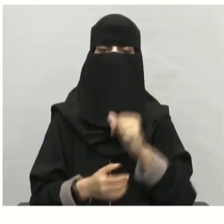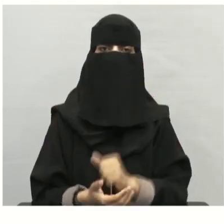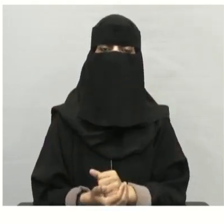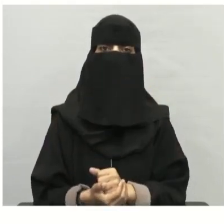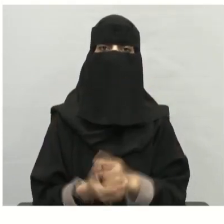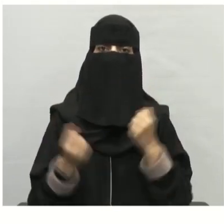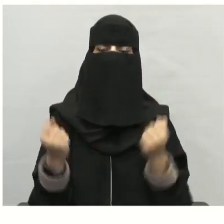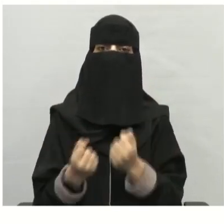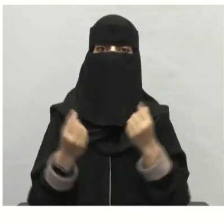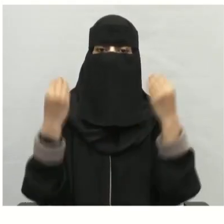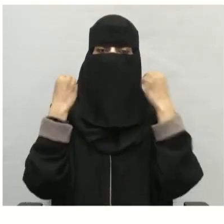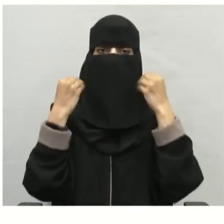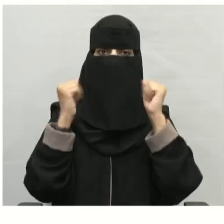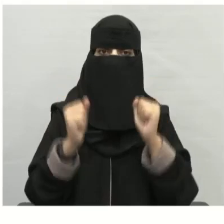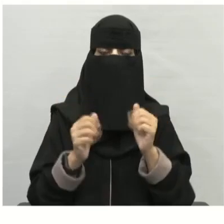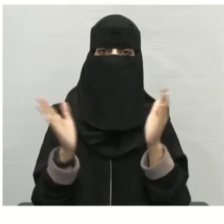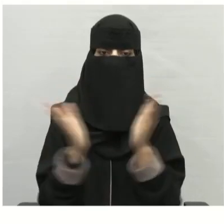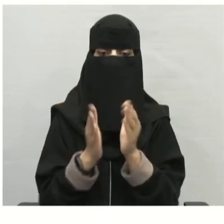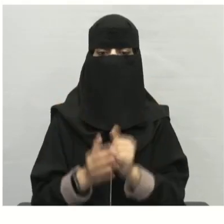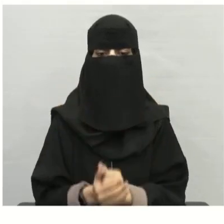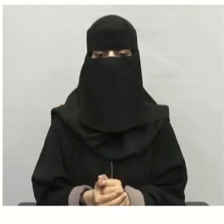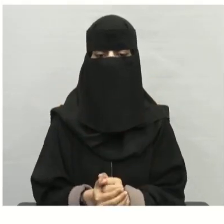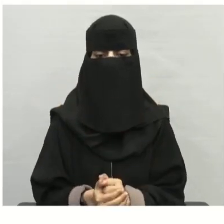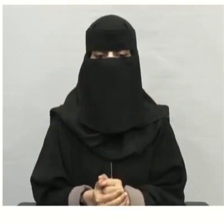دقيقه ممارسه للنشاط البدني